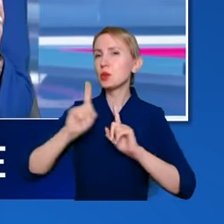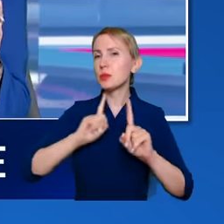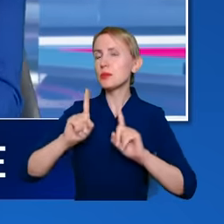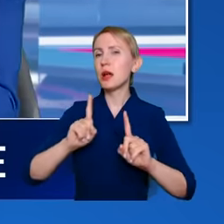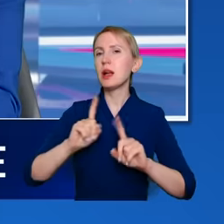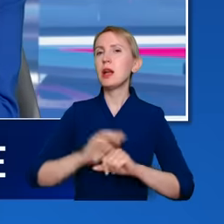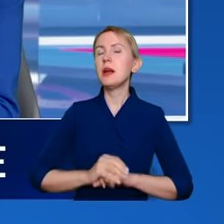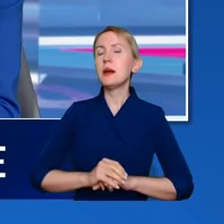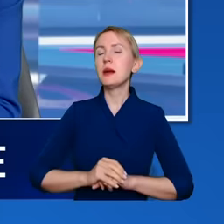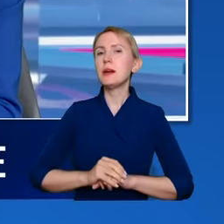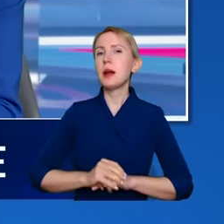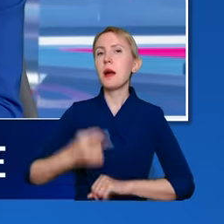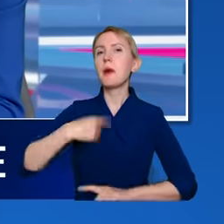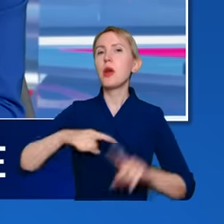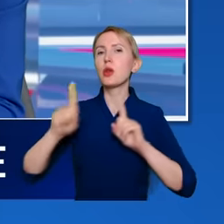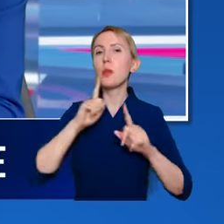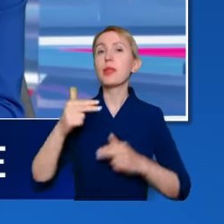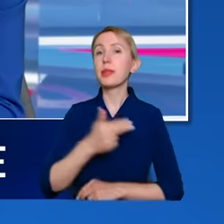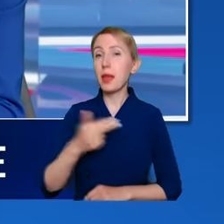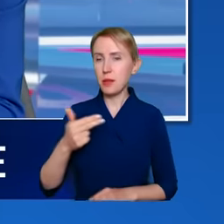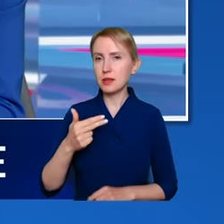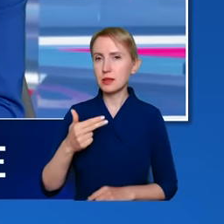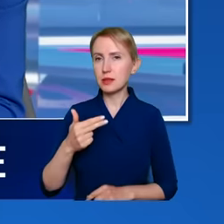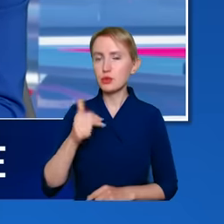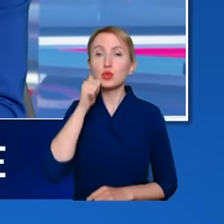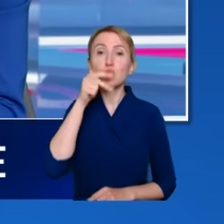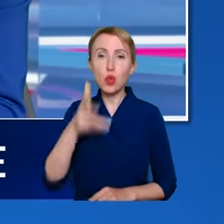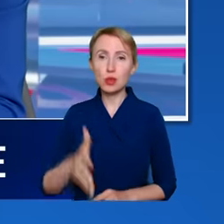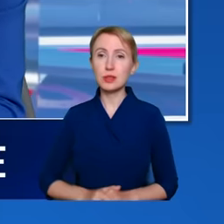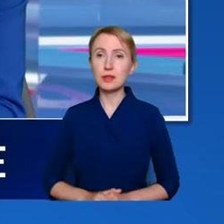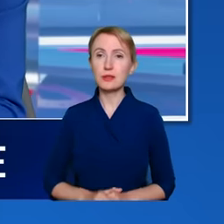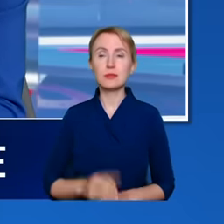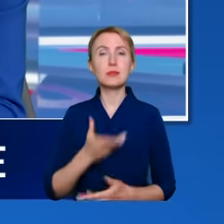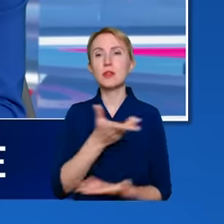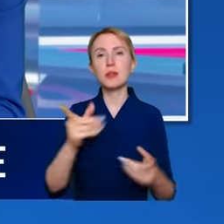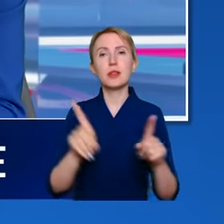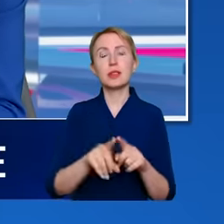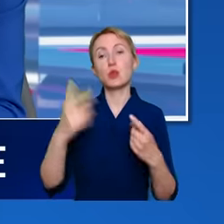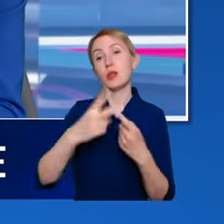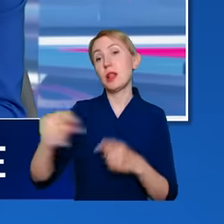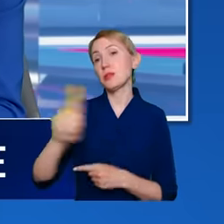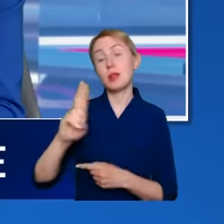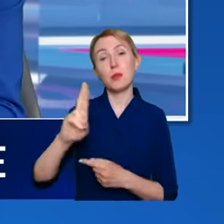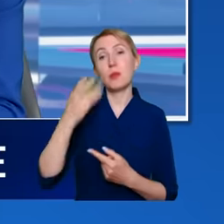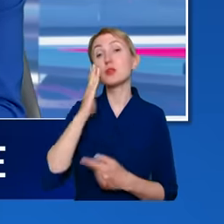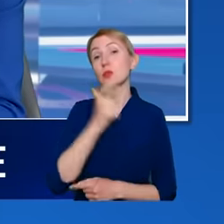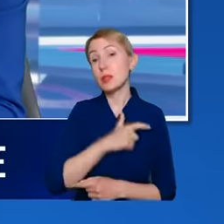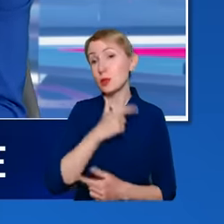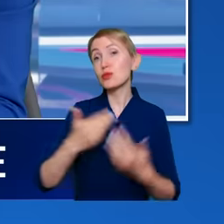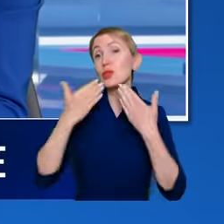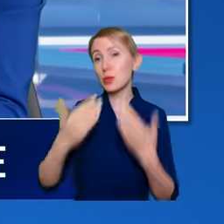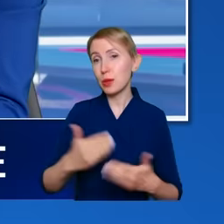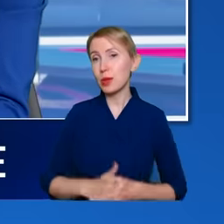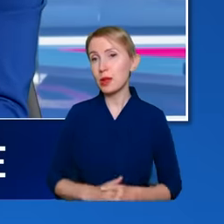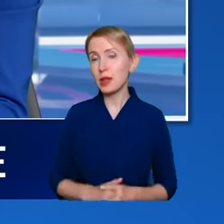panie pośle, bo my rozmawiamy na ten temat w zasadzie codziennie. Państwo nam też do Telewizji Republika bardzo serdecznie państwu za to dziękuję